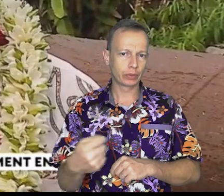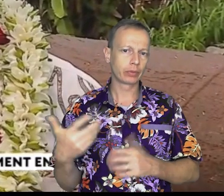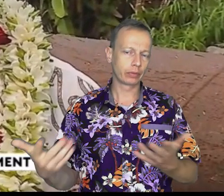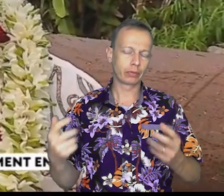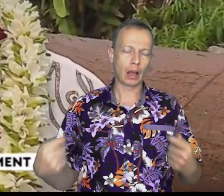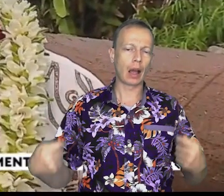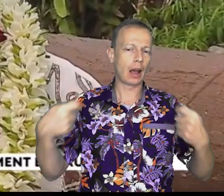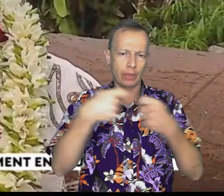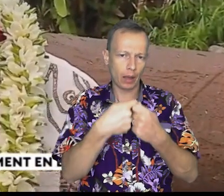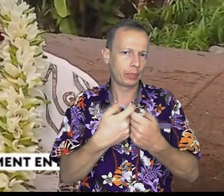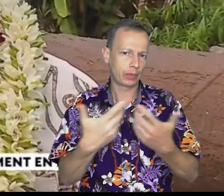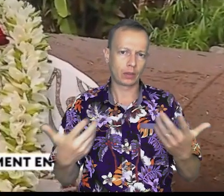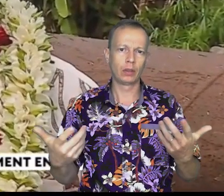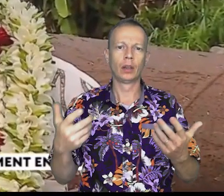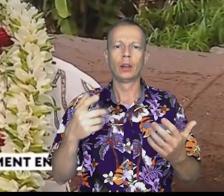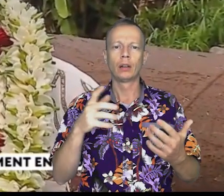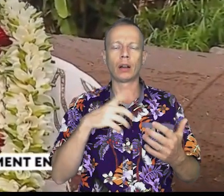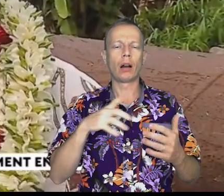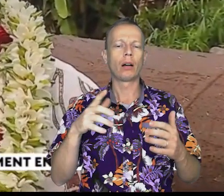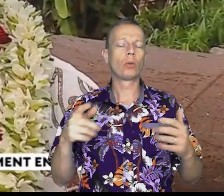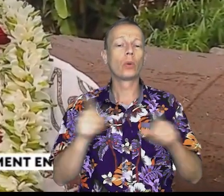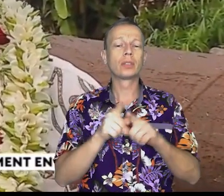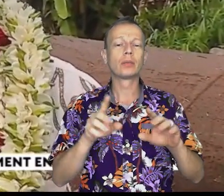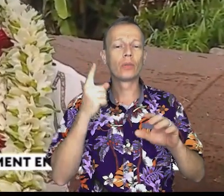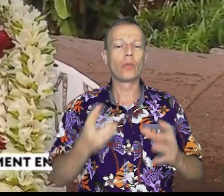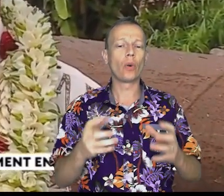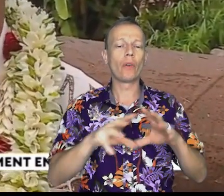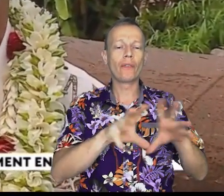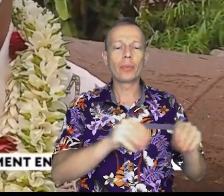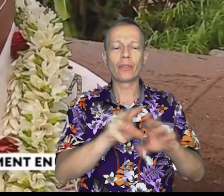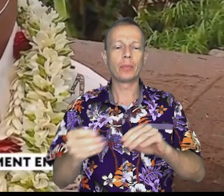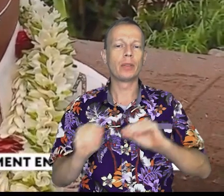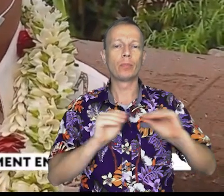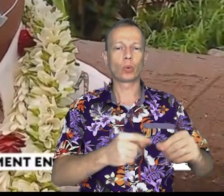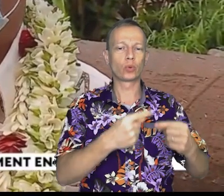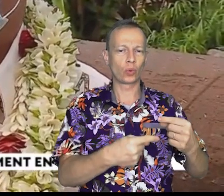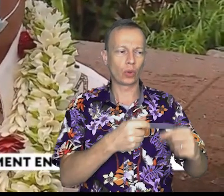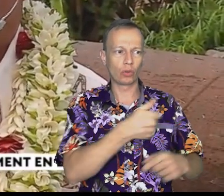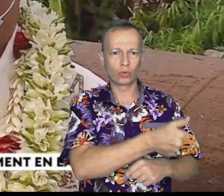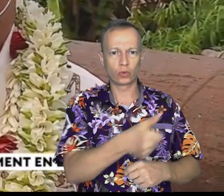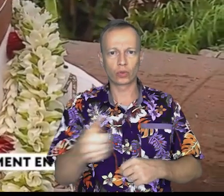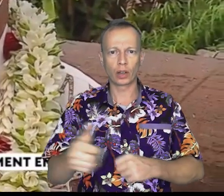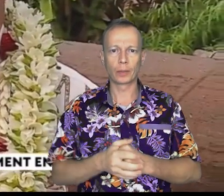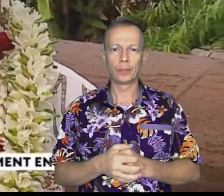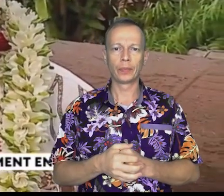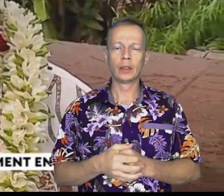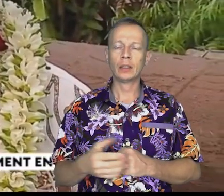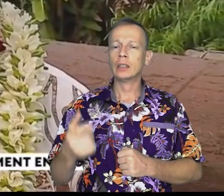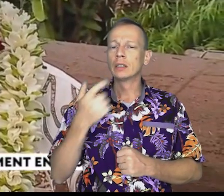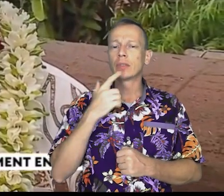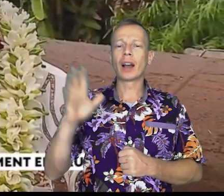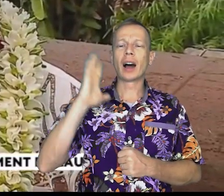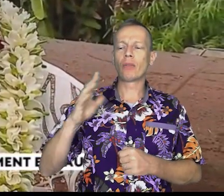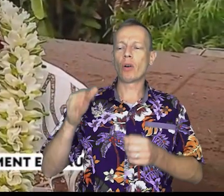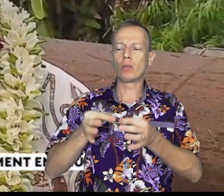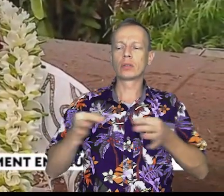en conformité avec les options de pose des compteurs dans les familles. – Alors finalement, le verdict de la Chambre territoriale des comptes qui